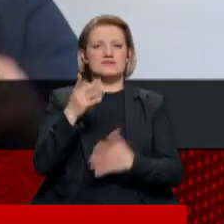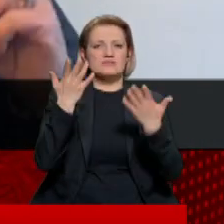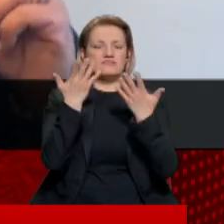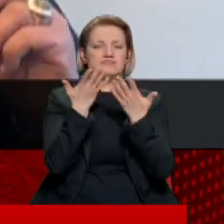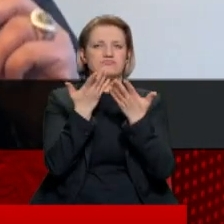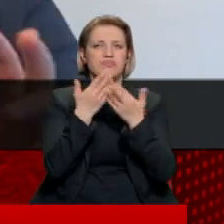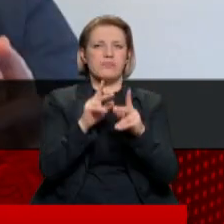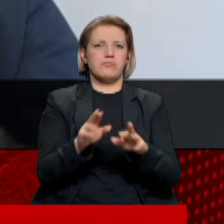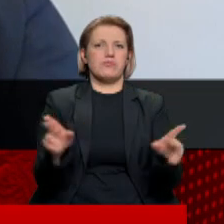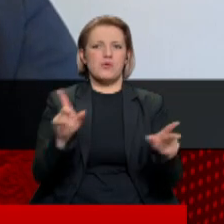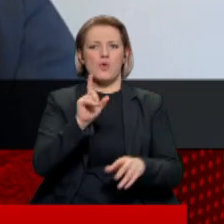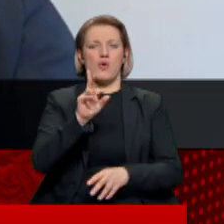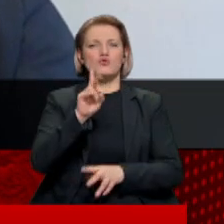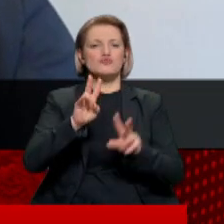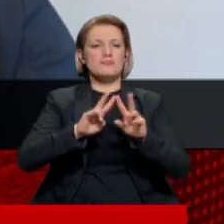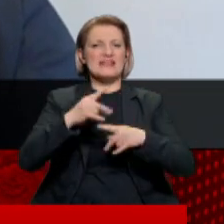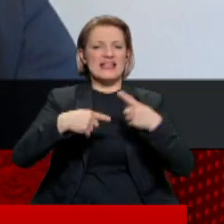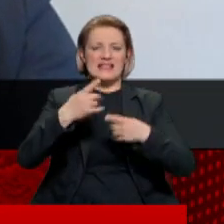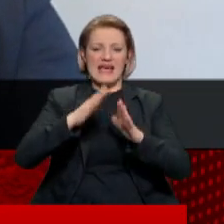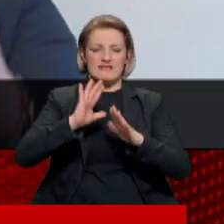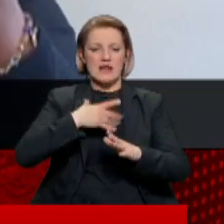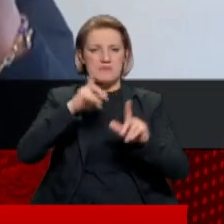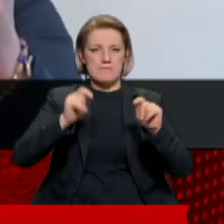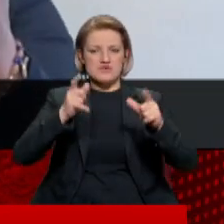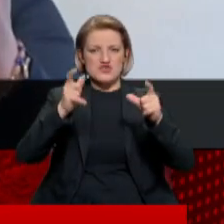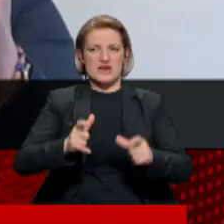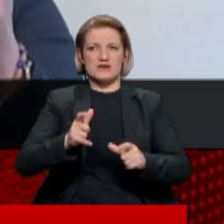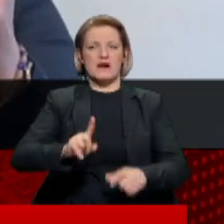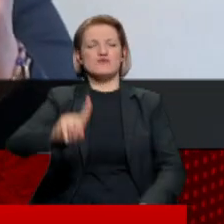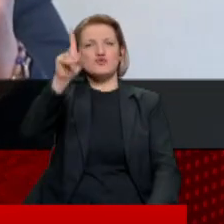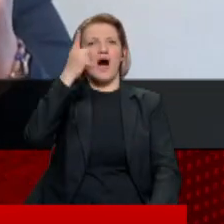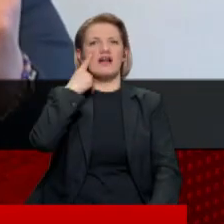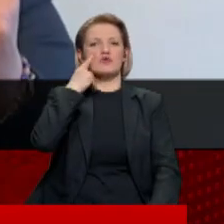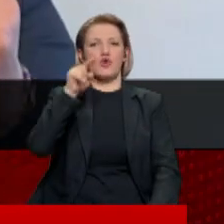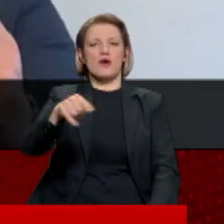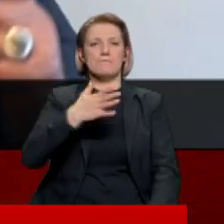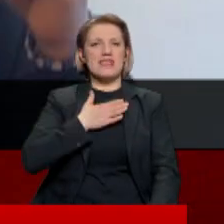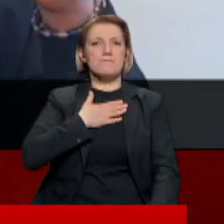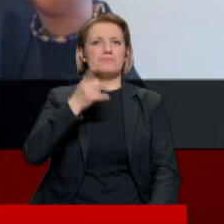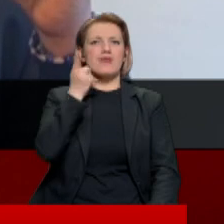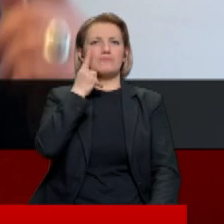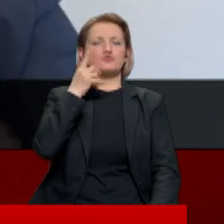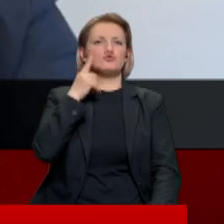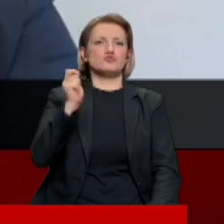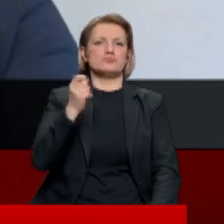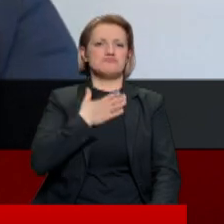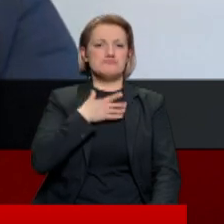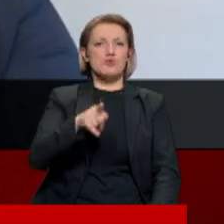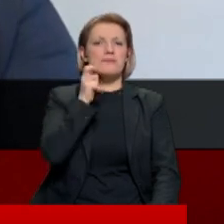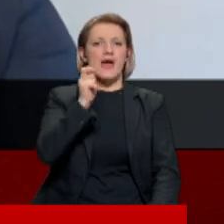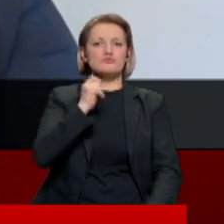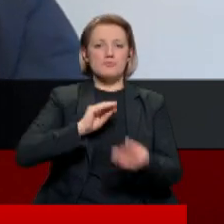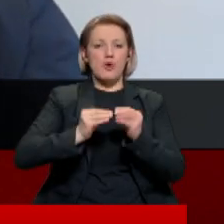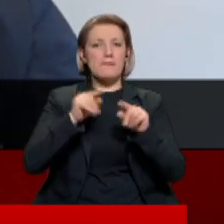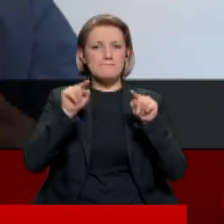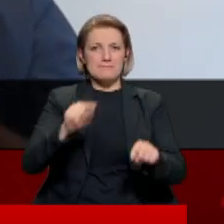bir oldu. 13 medeniyete ev sahipliği yapmış bir şehir. Yüce Atatürk orası benim namusumdur, bu benim namus meselemdir